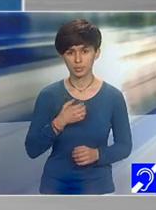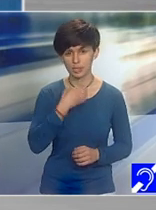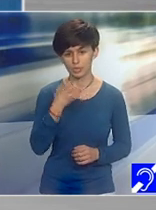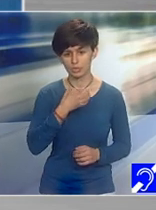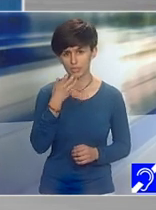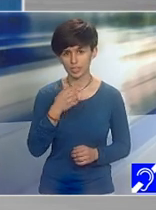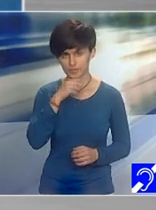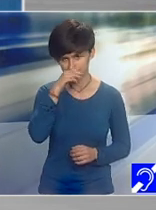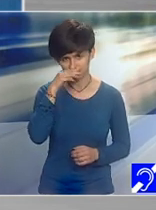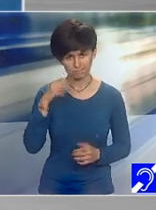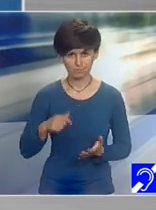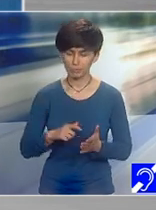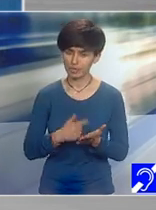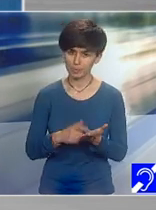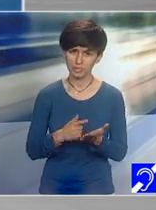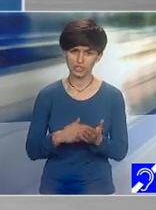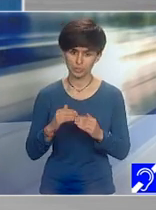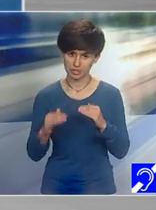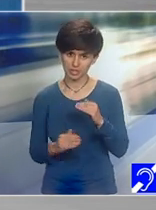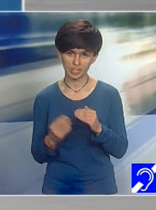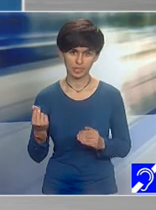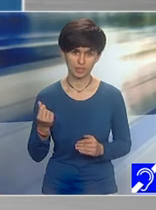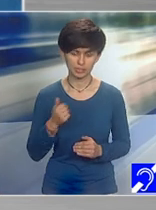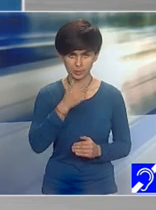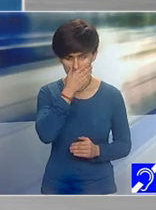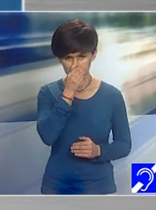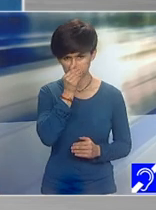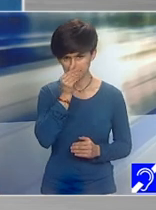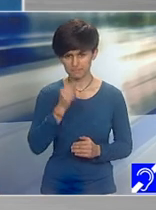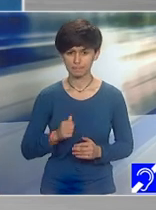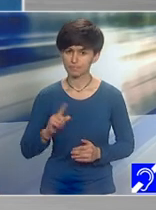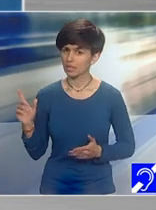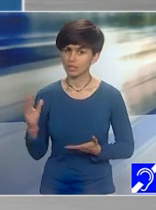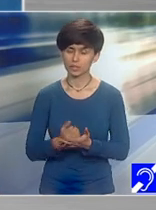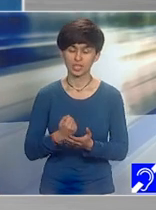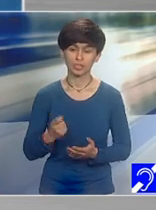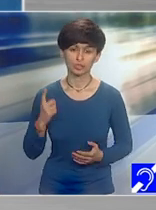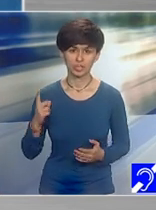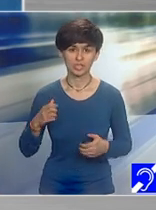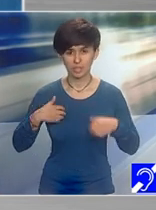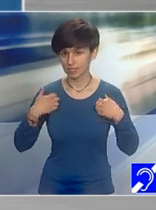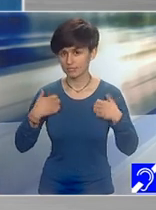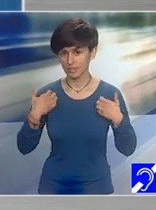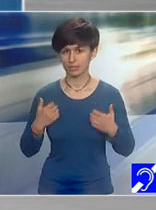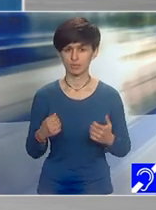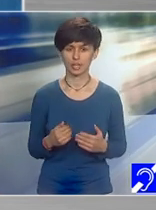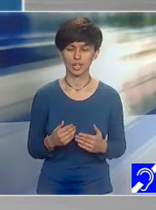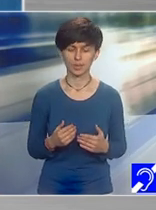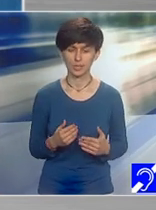solicitat scăderea tarifelor. Noi am vrut la cele inițiale. Din păcate, nu s-a reușit, dar ne bucurăm că, până la